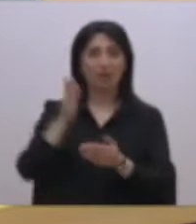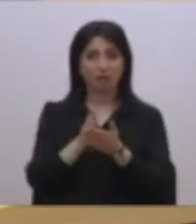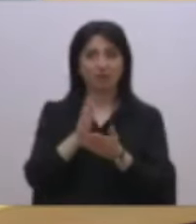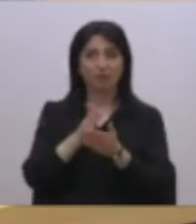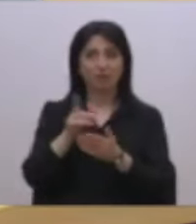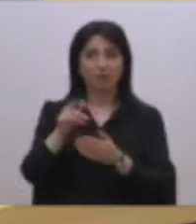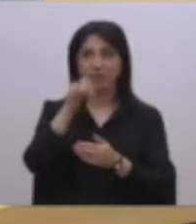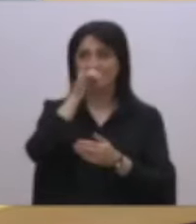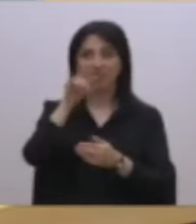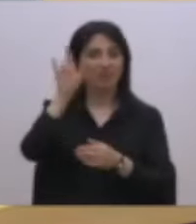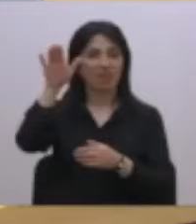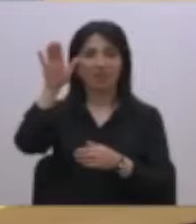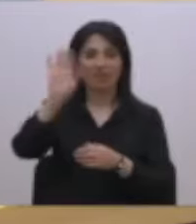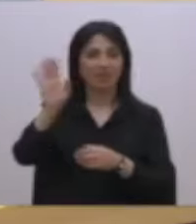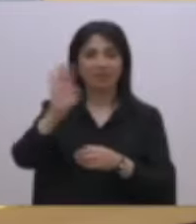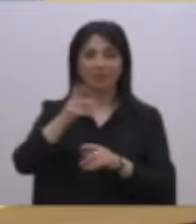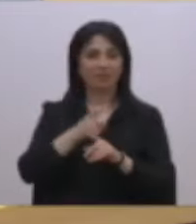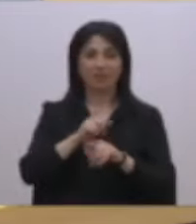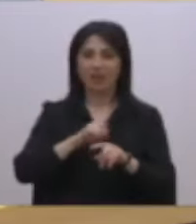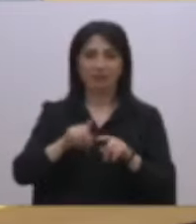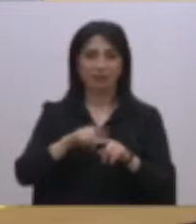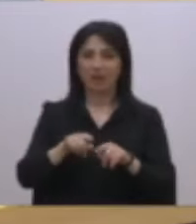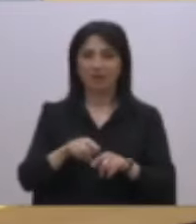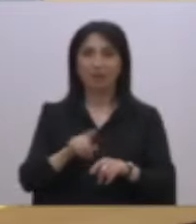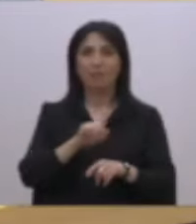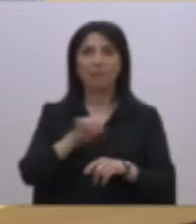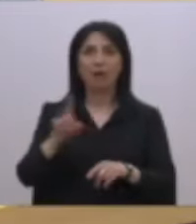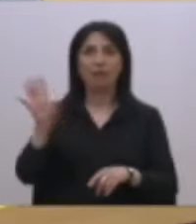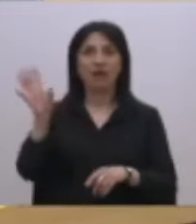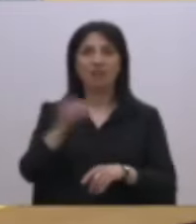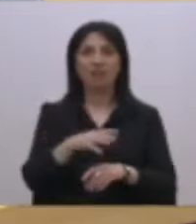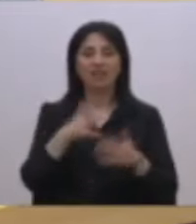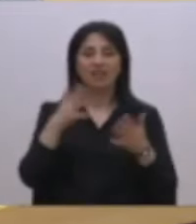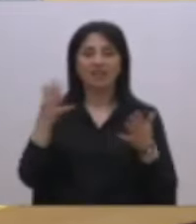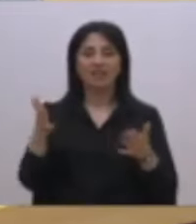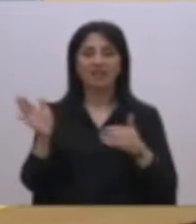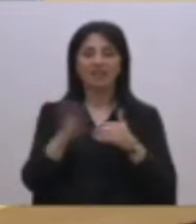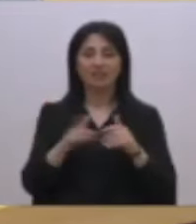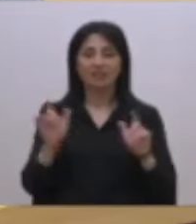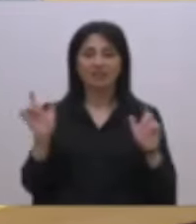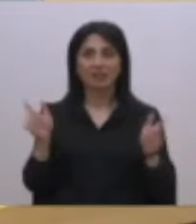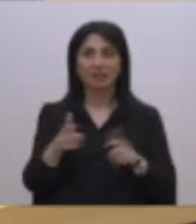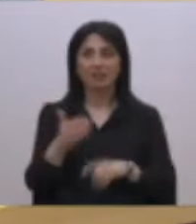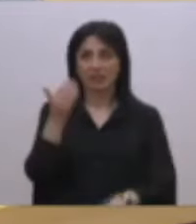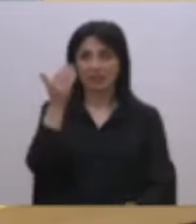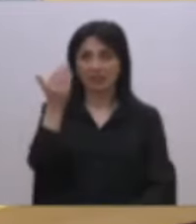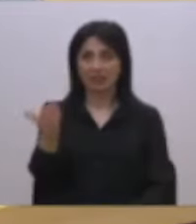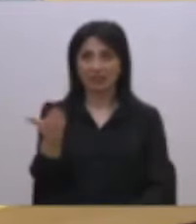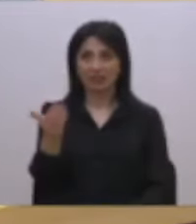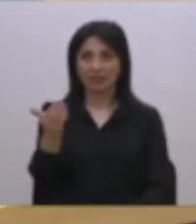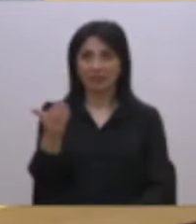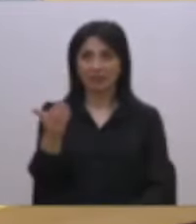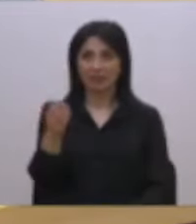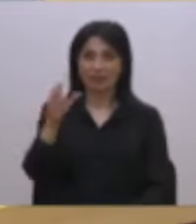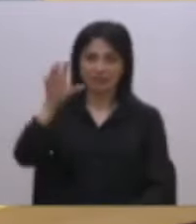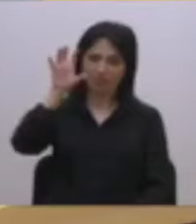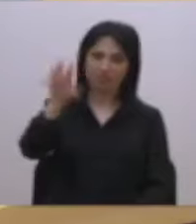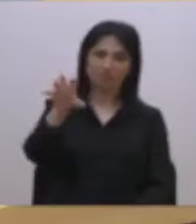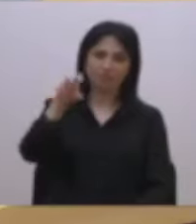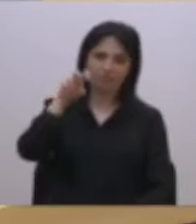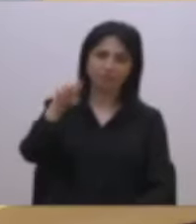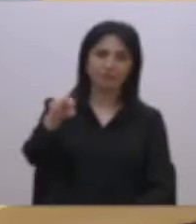შტატებში, ვეღარ იქნება ესე ძალიან მალე. მაგრამ ყველაზე დიდი სანქცია თქვენ დაგადოთ